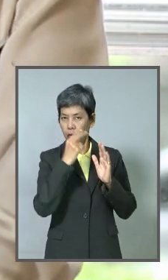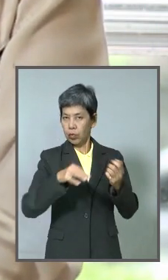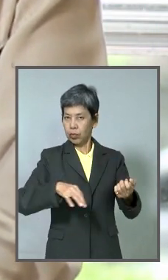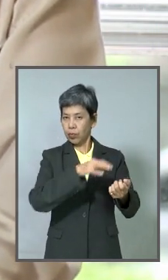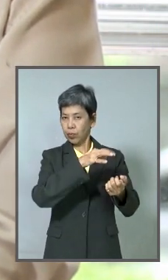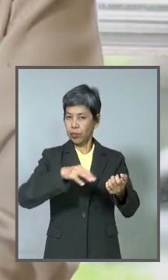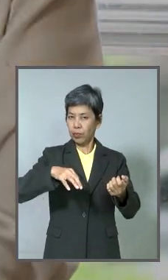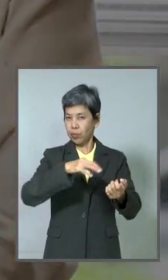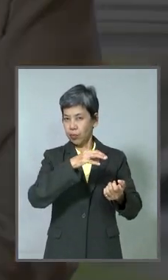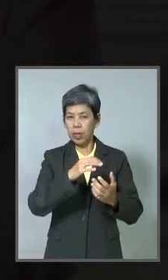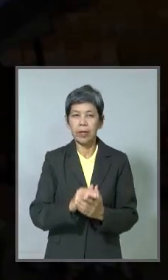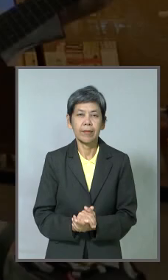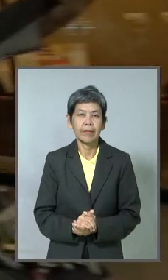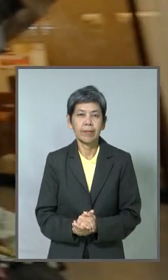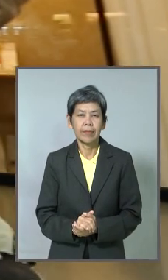ครื่องมาโ